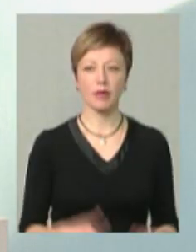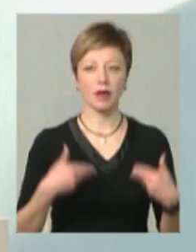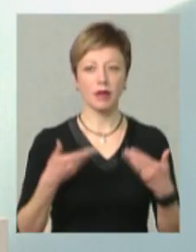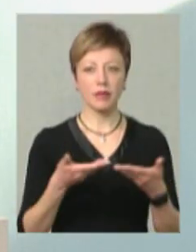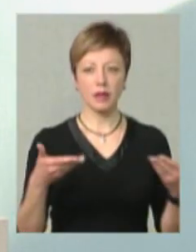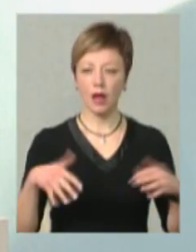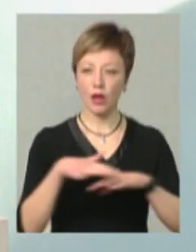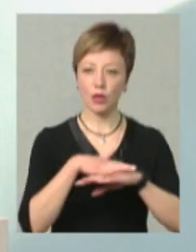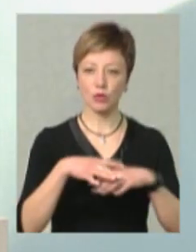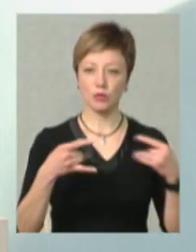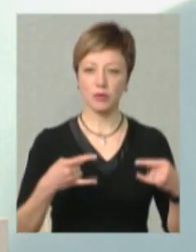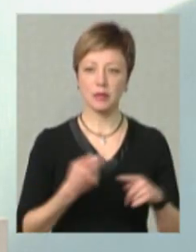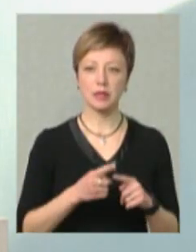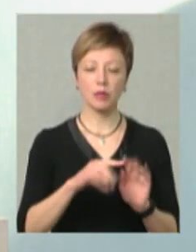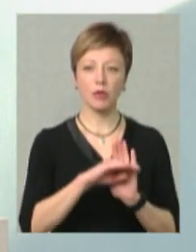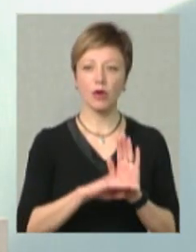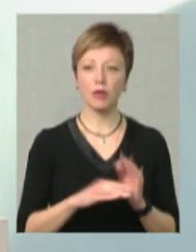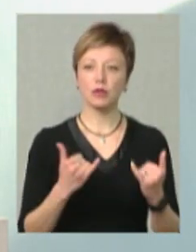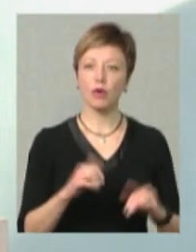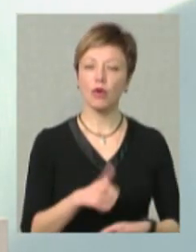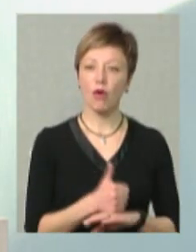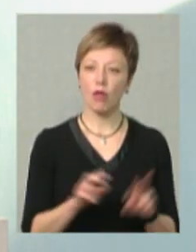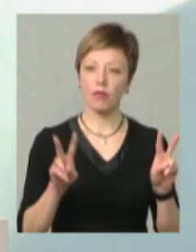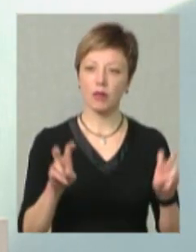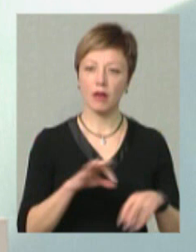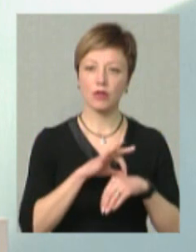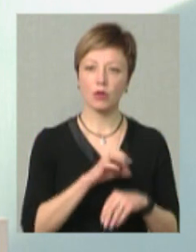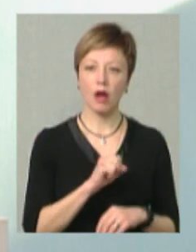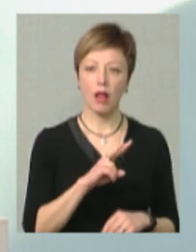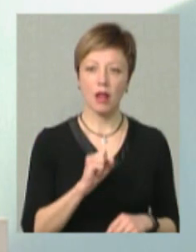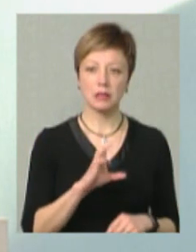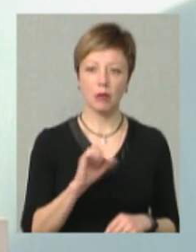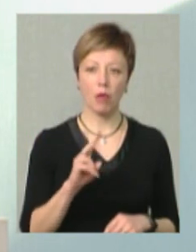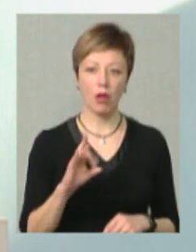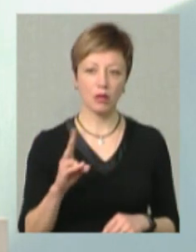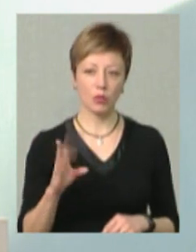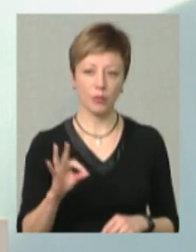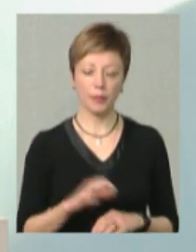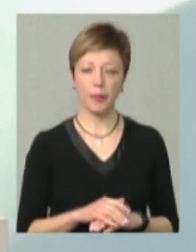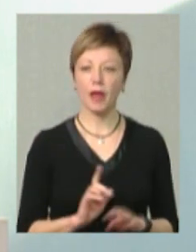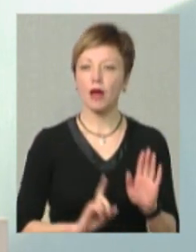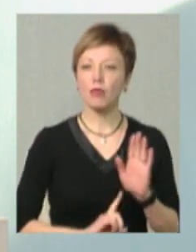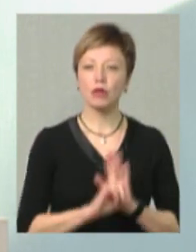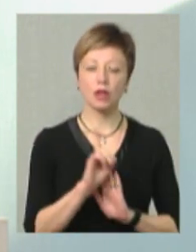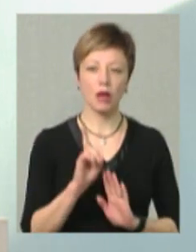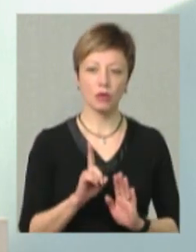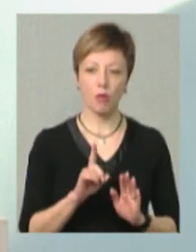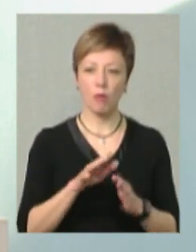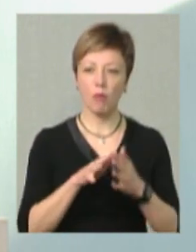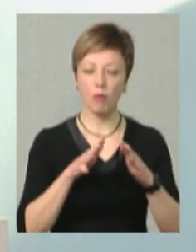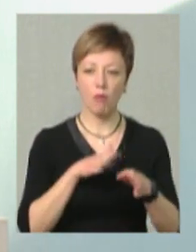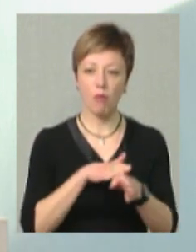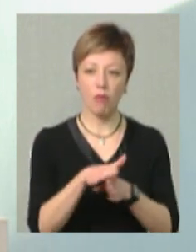Вітаю на Суспільному. Це програма «Сьогодні головне». Мене звати Алла Самойленко. На самому початку